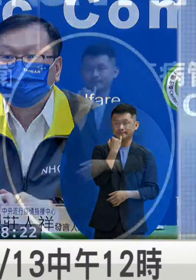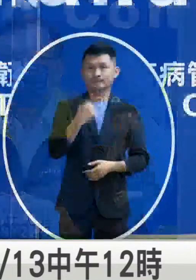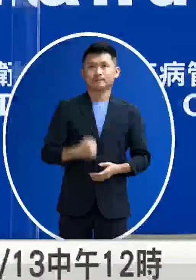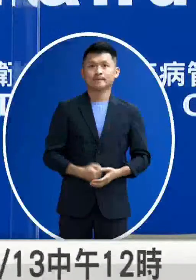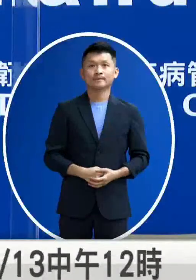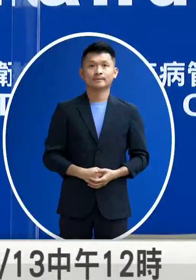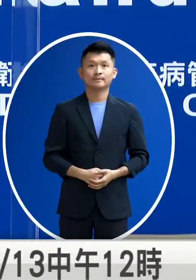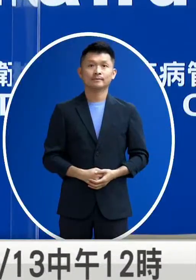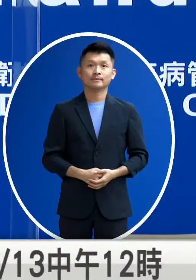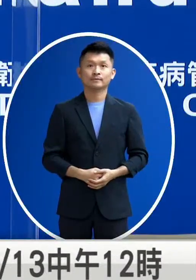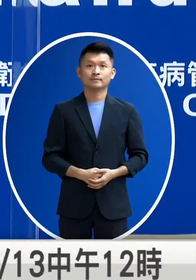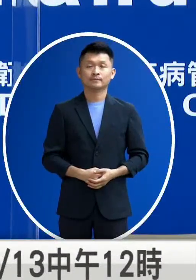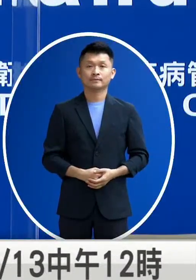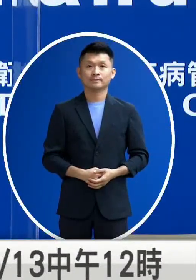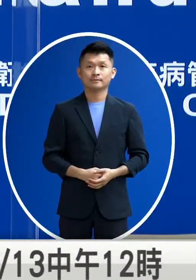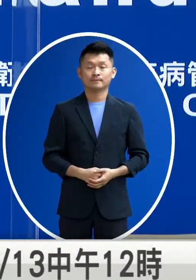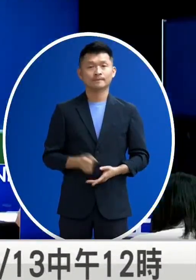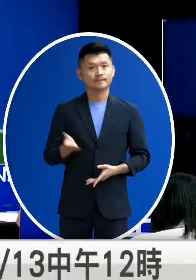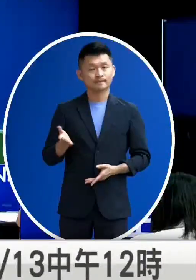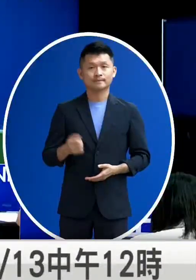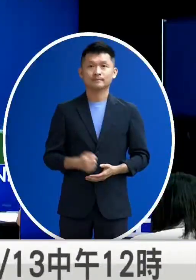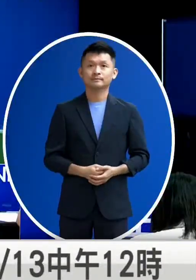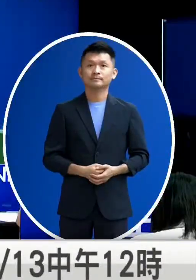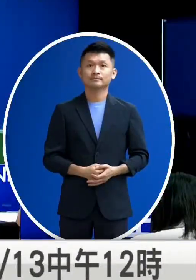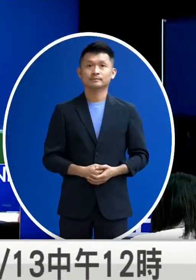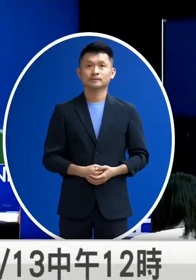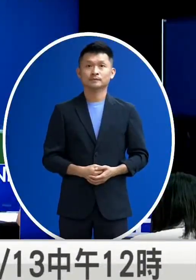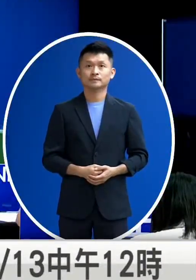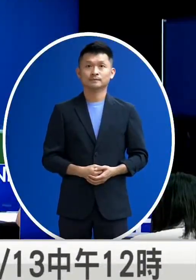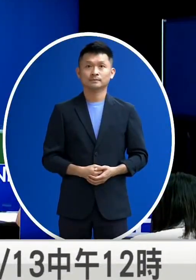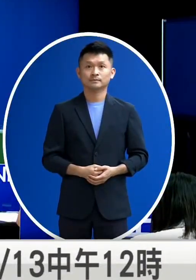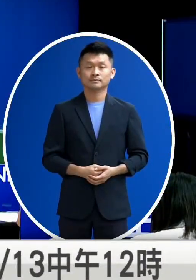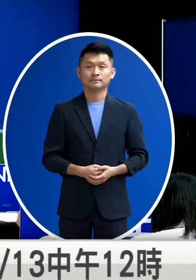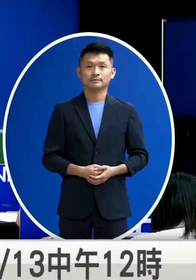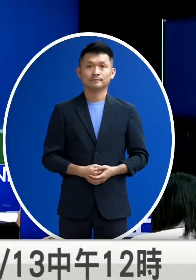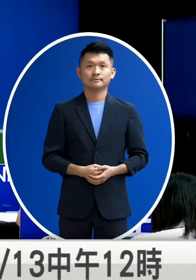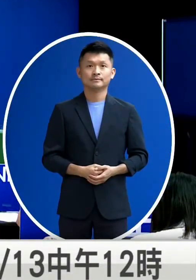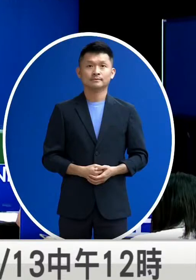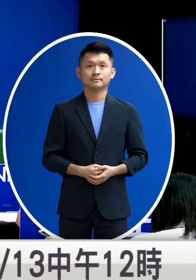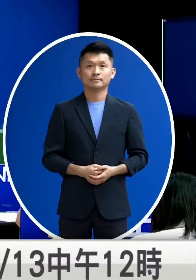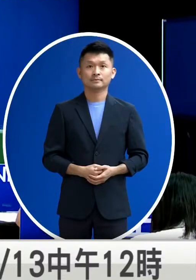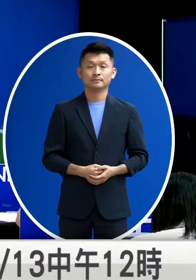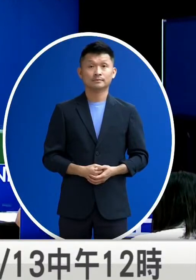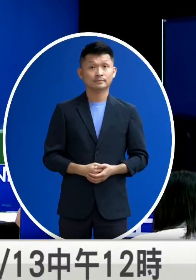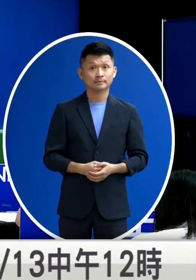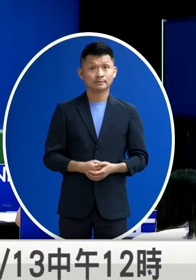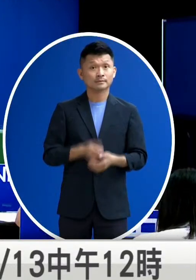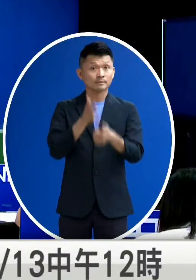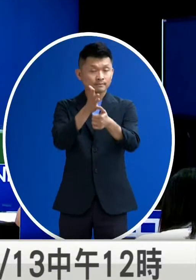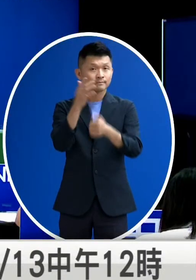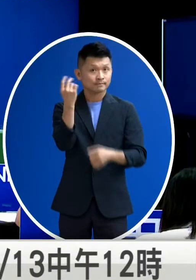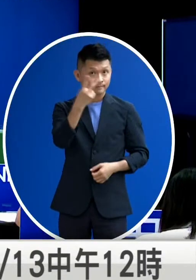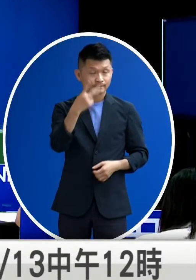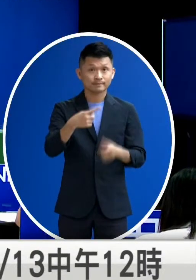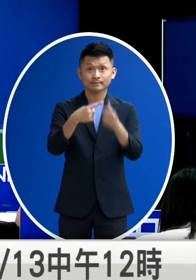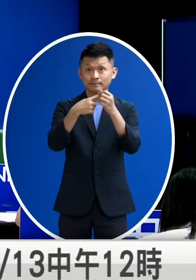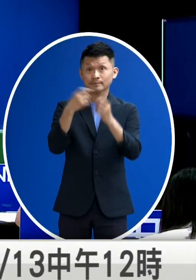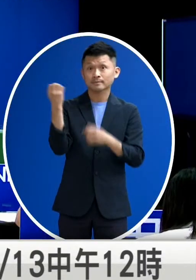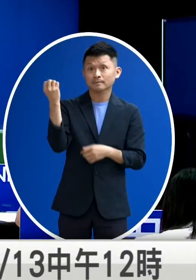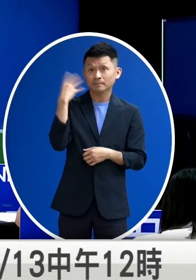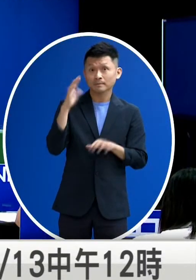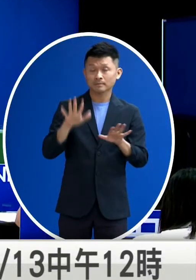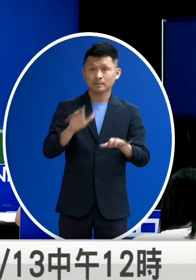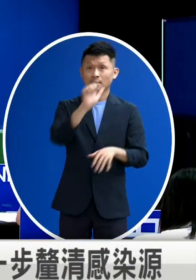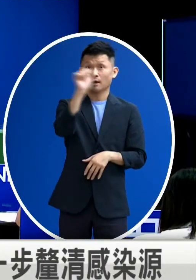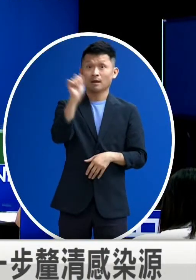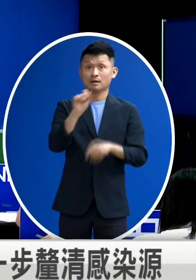请。 庄副好，两题请教。有传出今天